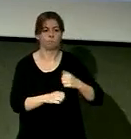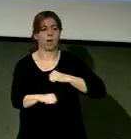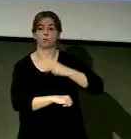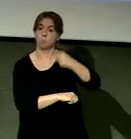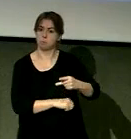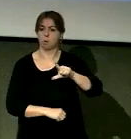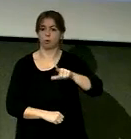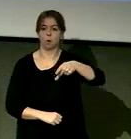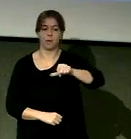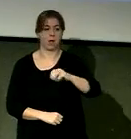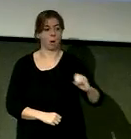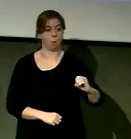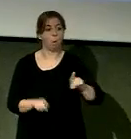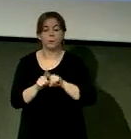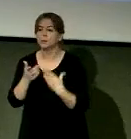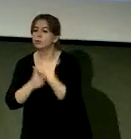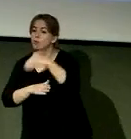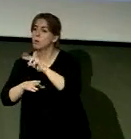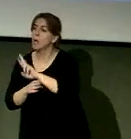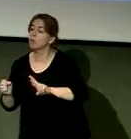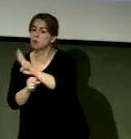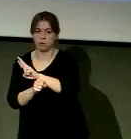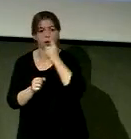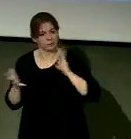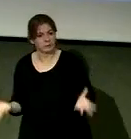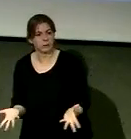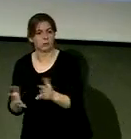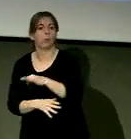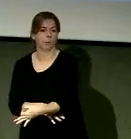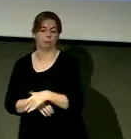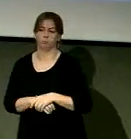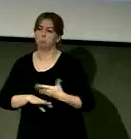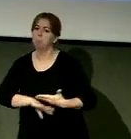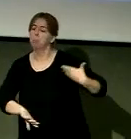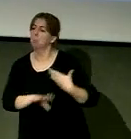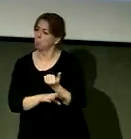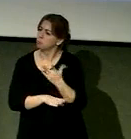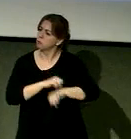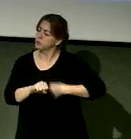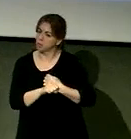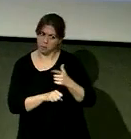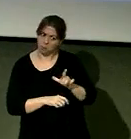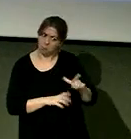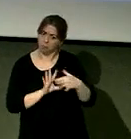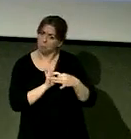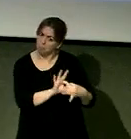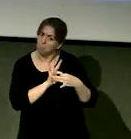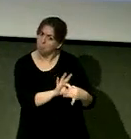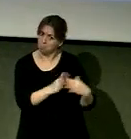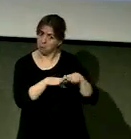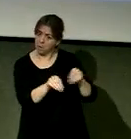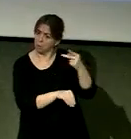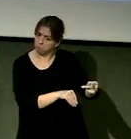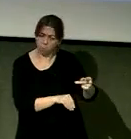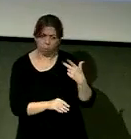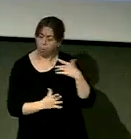l'organisation de ce type de journée régionale. Nous travaillons depuis de nombreuses années en étroite collaboration avec les équipes de